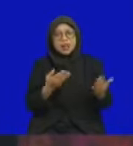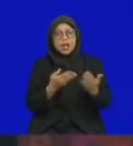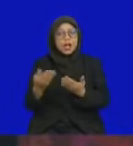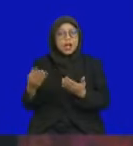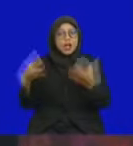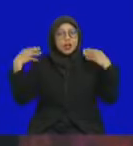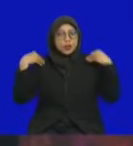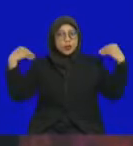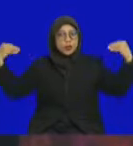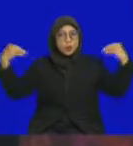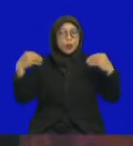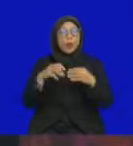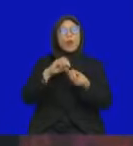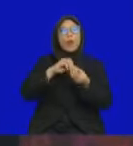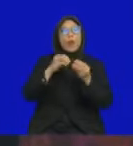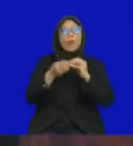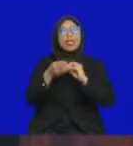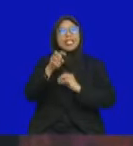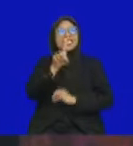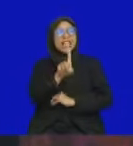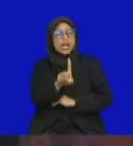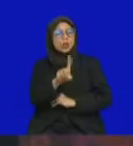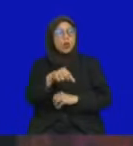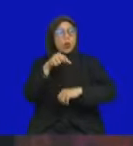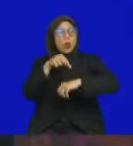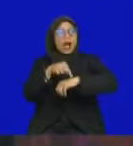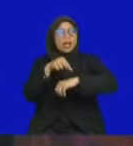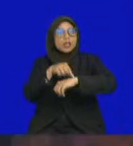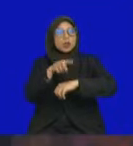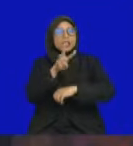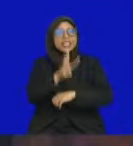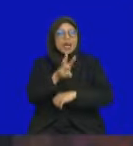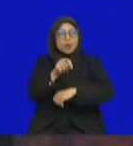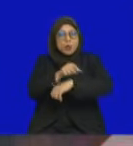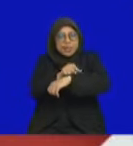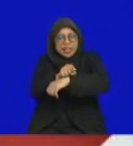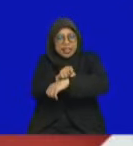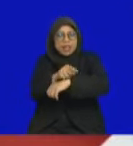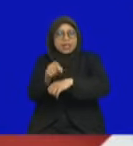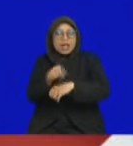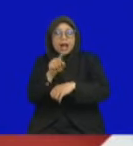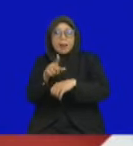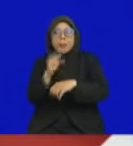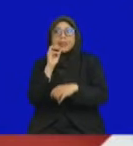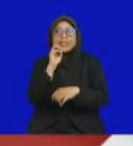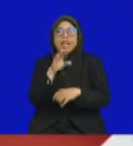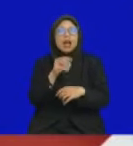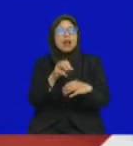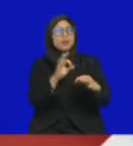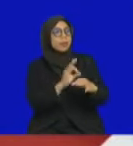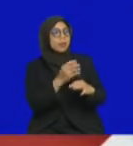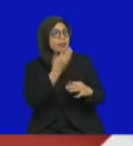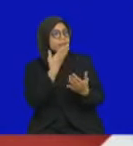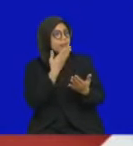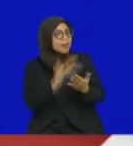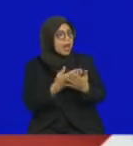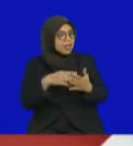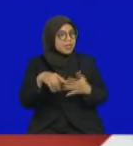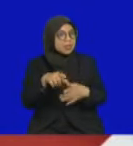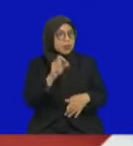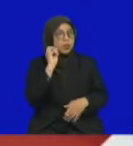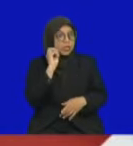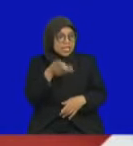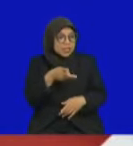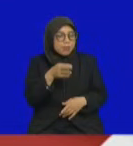gubernur nomor urut 1 waktu anda 30 detik dimulai ketika berbicara terima kasih eh kita lihat